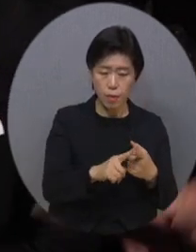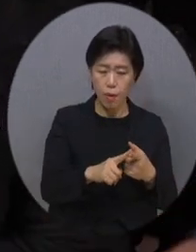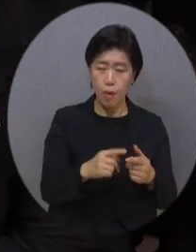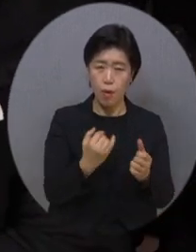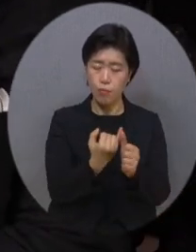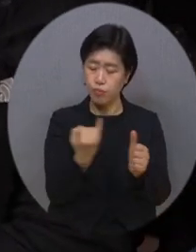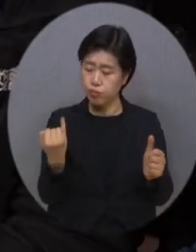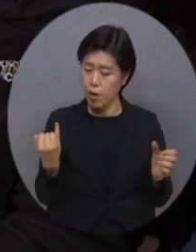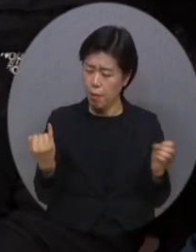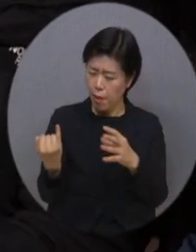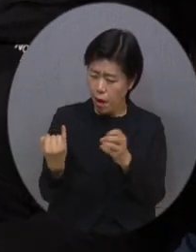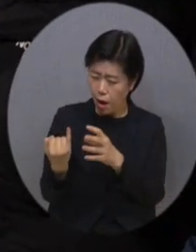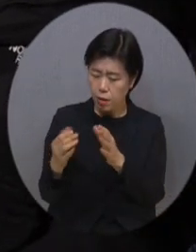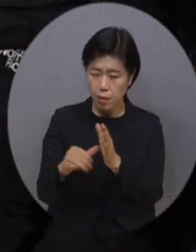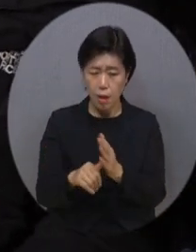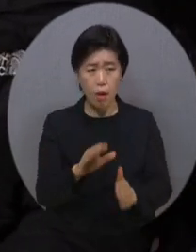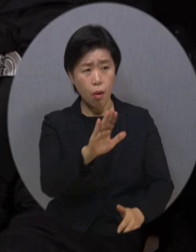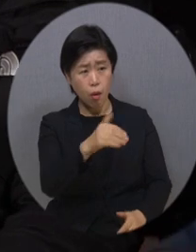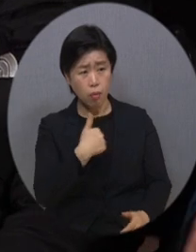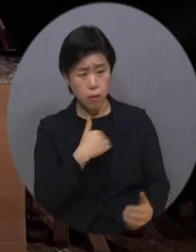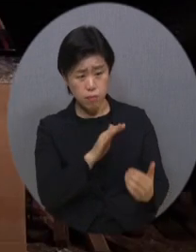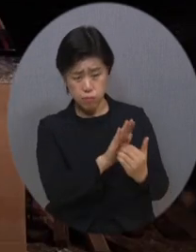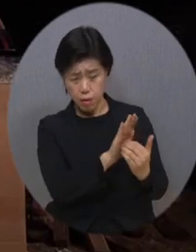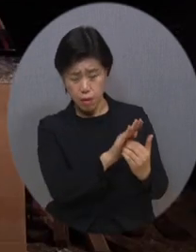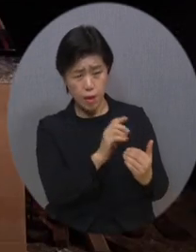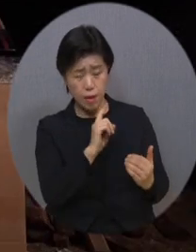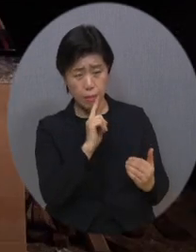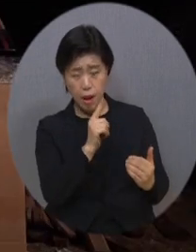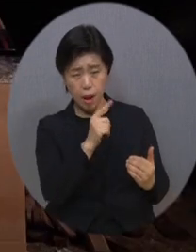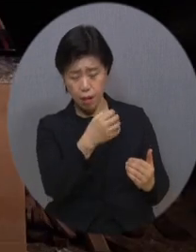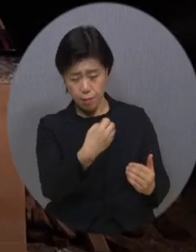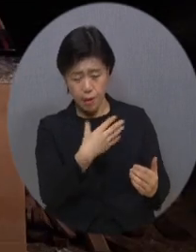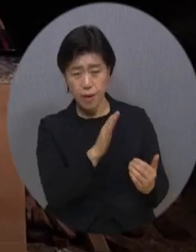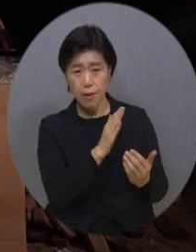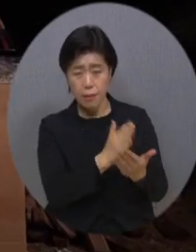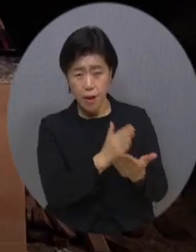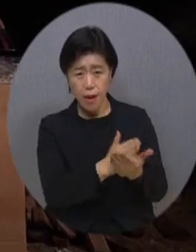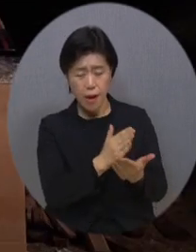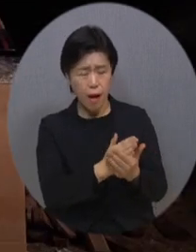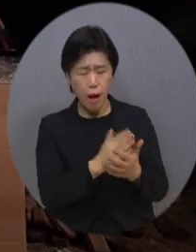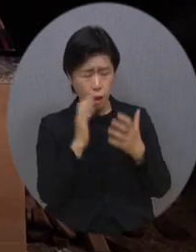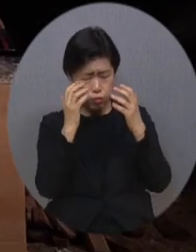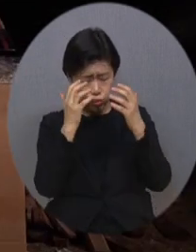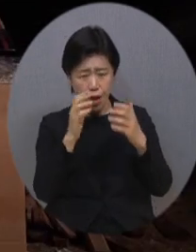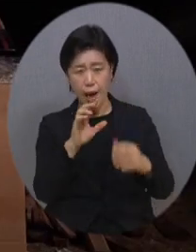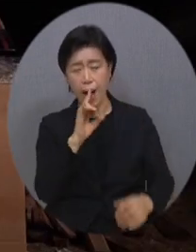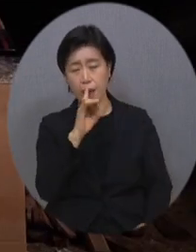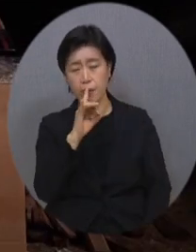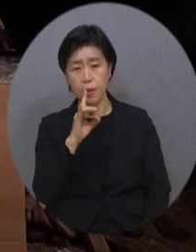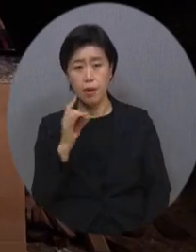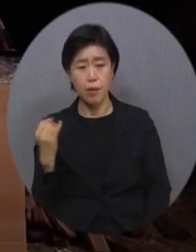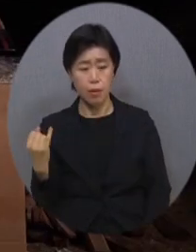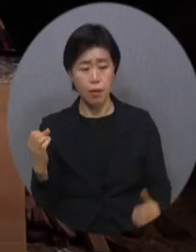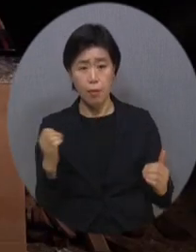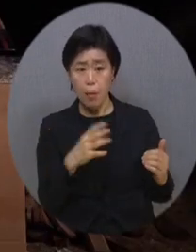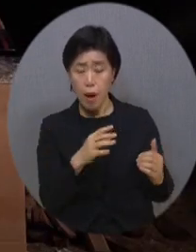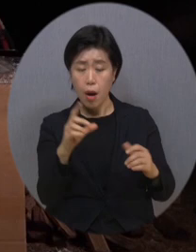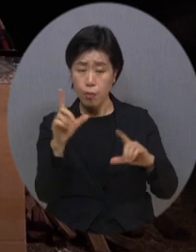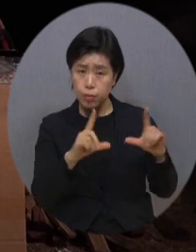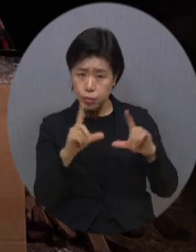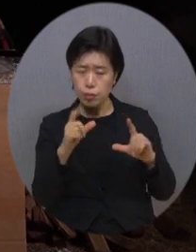있어. 아니, 근데. 형은, 형은. 그만할까? 저 또 확 나. 아, 나는 이제 그런